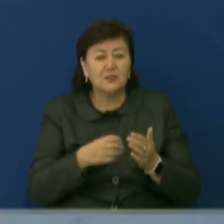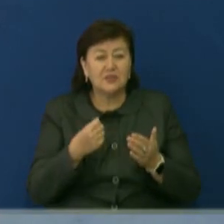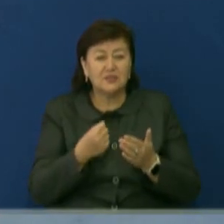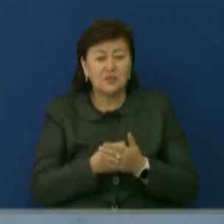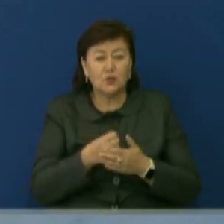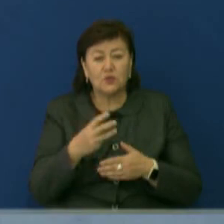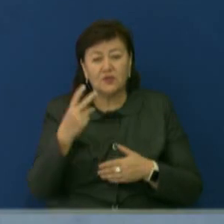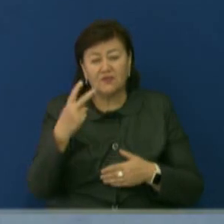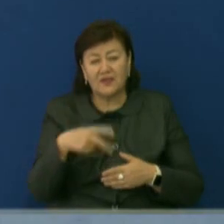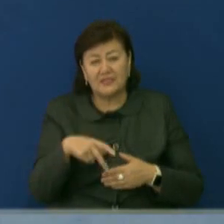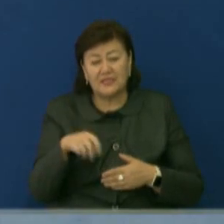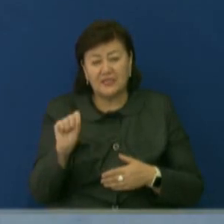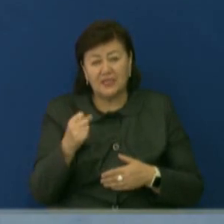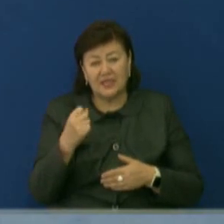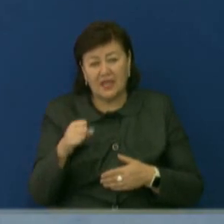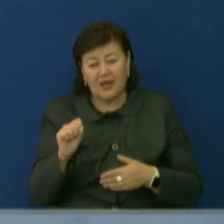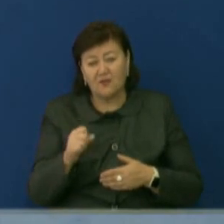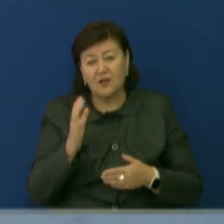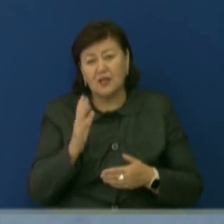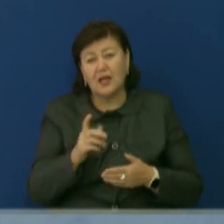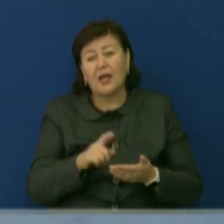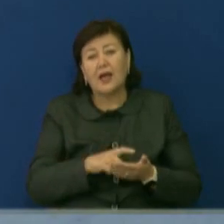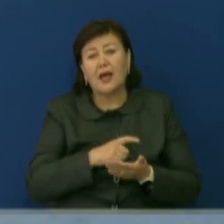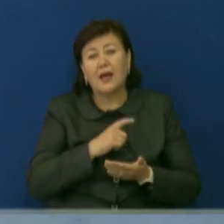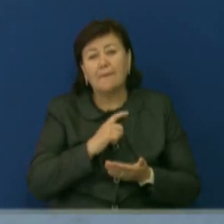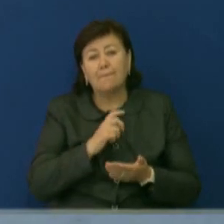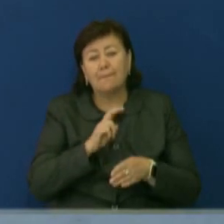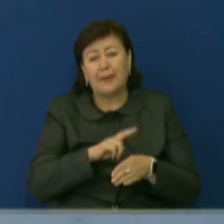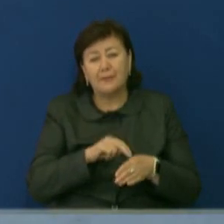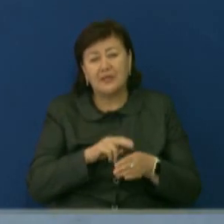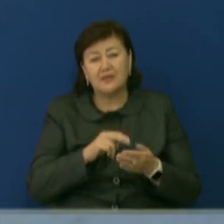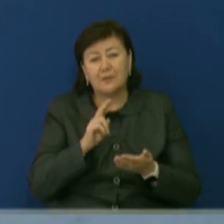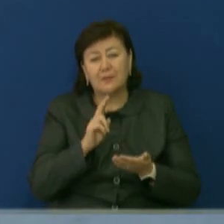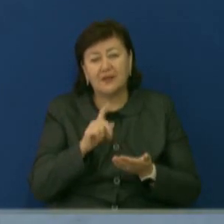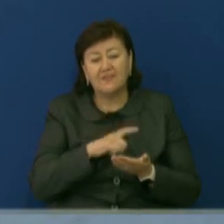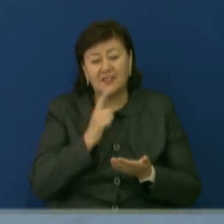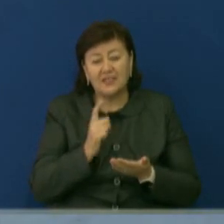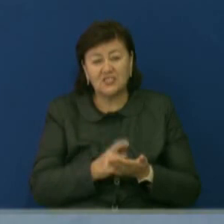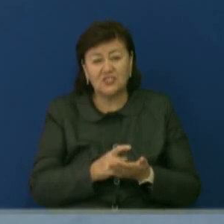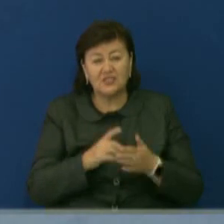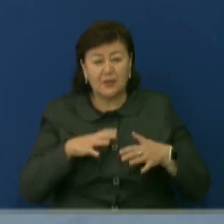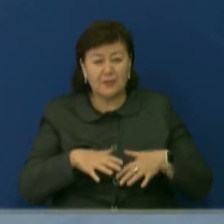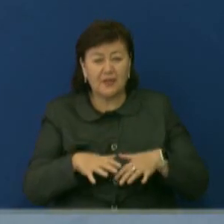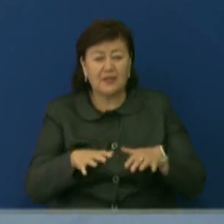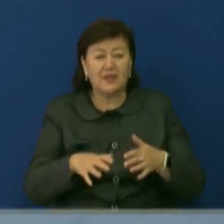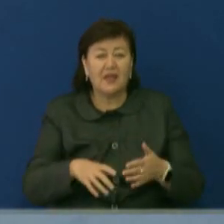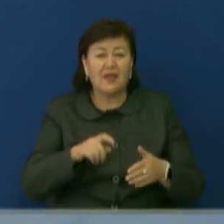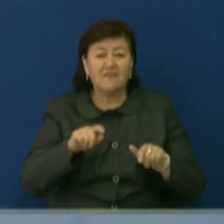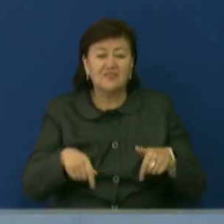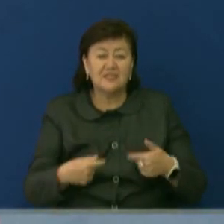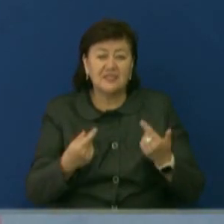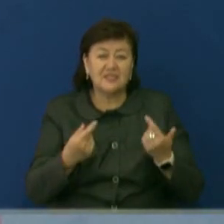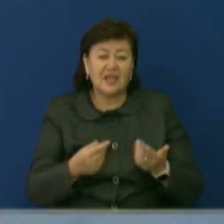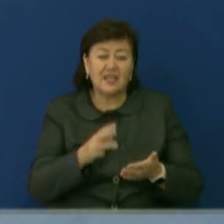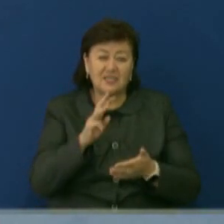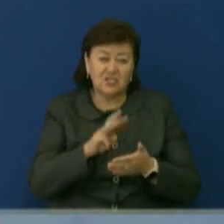города Семей проводится оперативно-профилактическое мероприятие «Бурушкер», целью которого является взыскание наложенных административных штрафов.